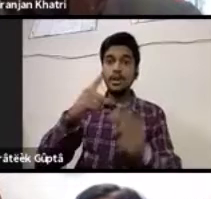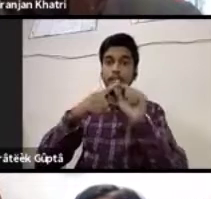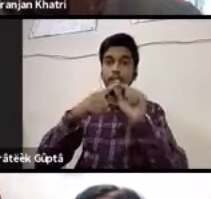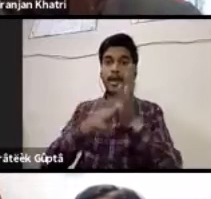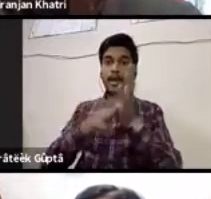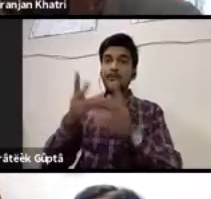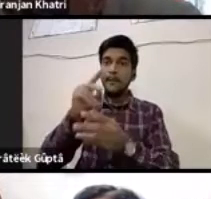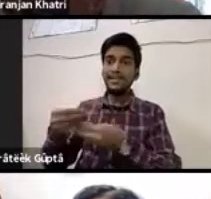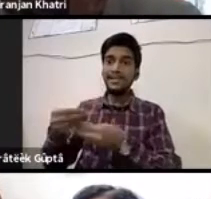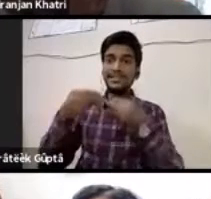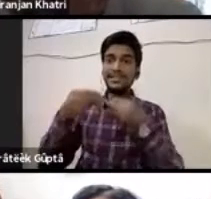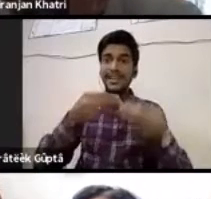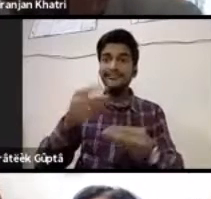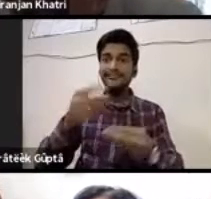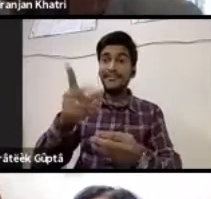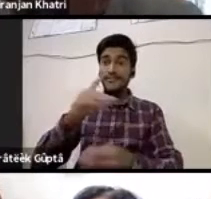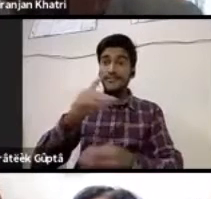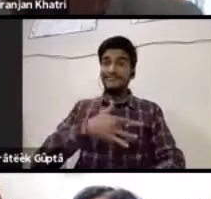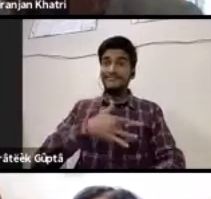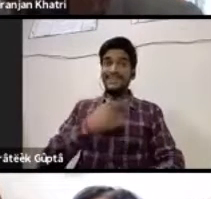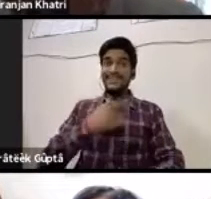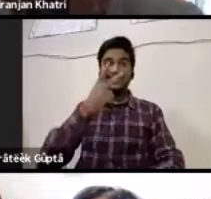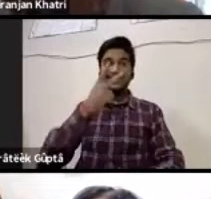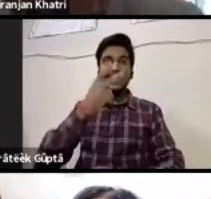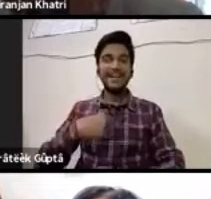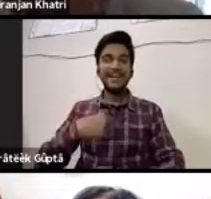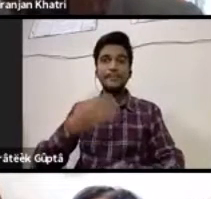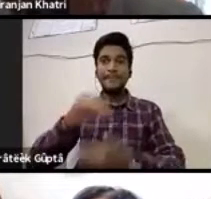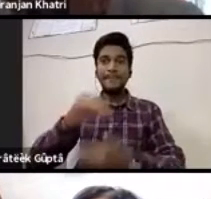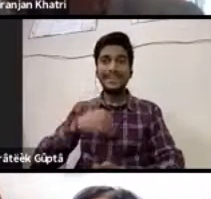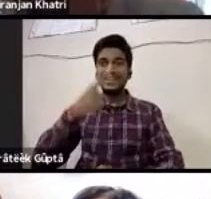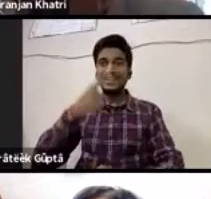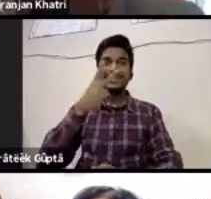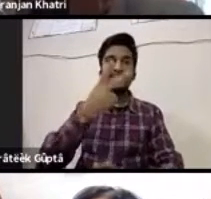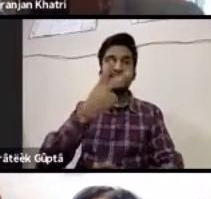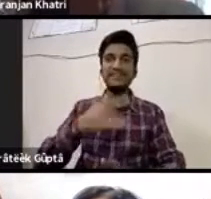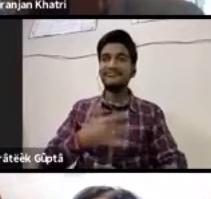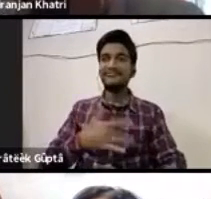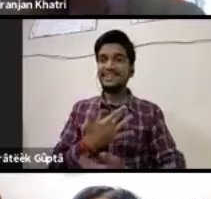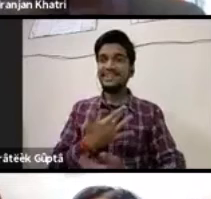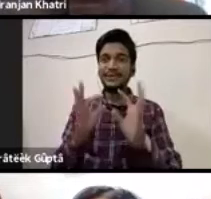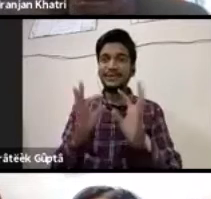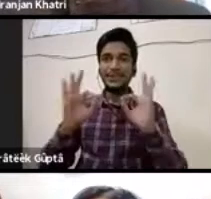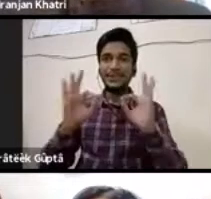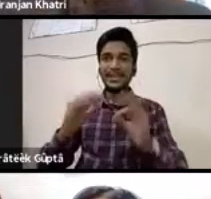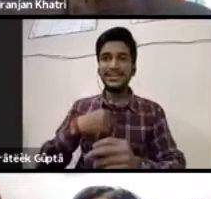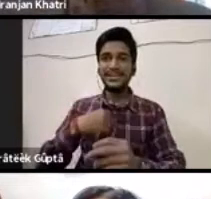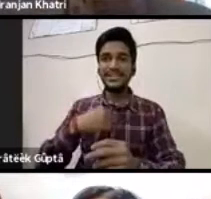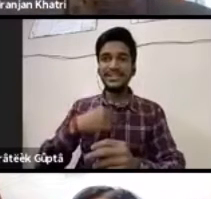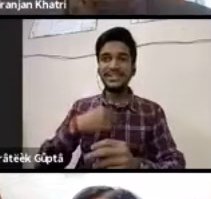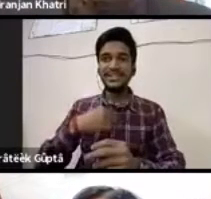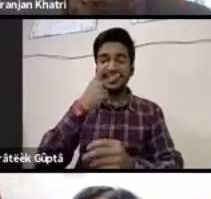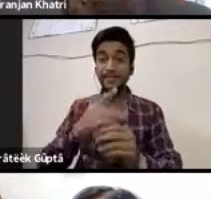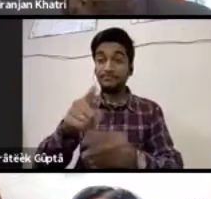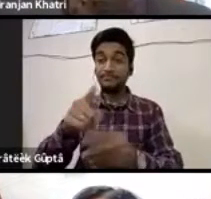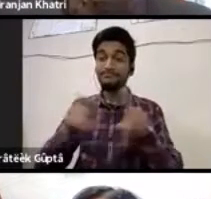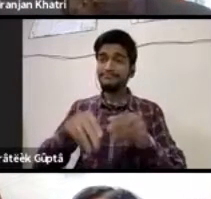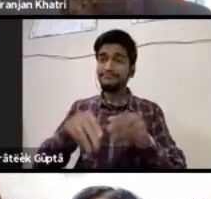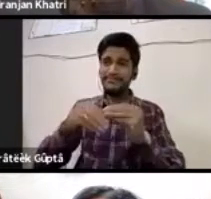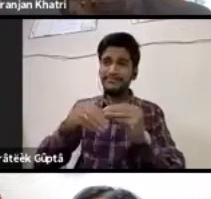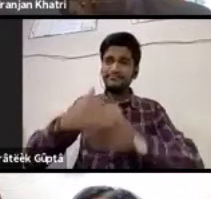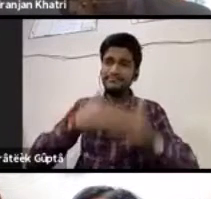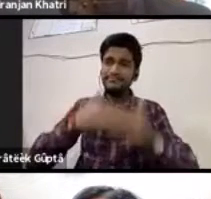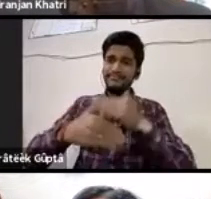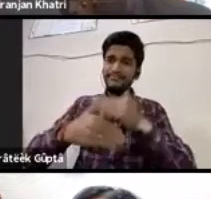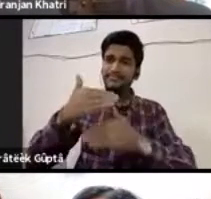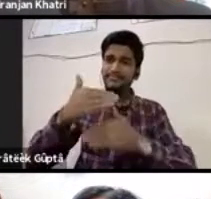वो अवार्ड प्राप्त करने का मौका मिला। इसके साथ साथ चलते जो मैं एजुकेशन एंड ट्रेनिंग की जो मैं बात कर रहा था आपसे, जब